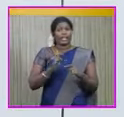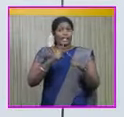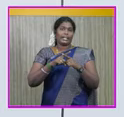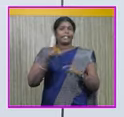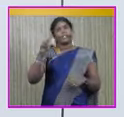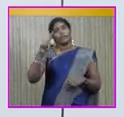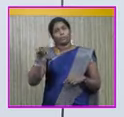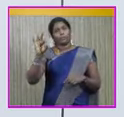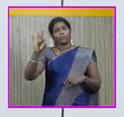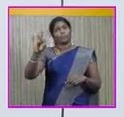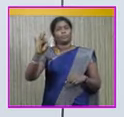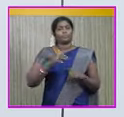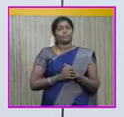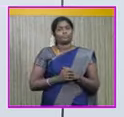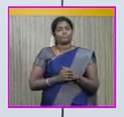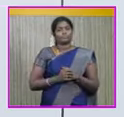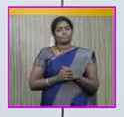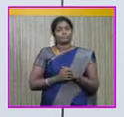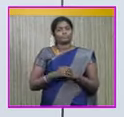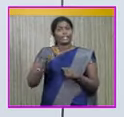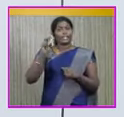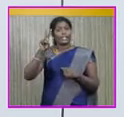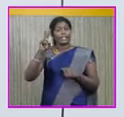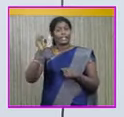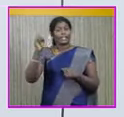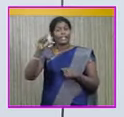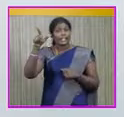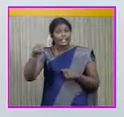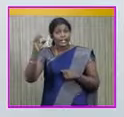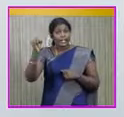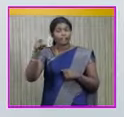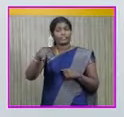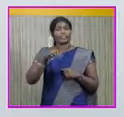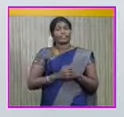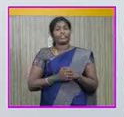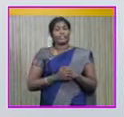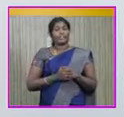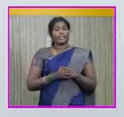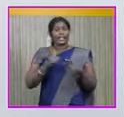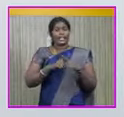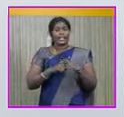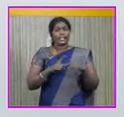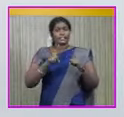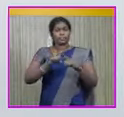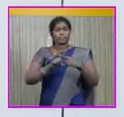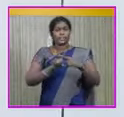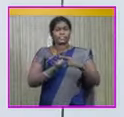2 × 35, அதாவது 70 டிகிரின்னு இருக்கும். எக்ஸ் ப்ளஸ் 40 என்னவாக இருக்கும்?